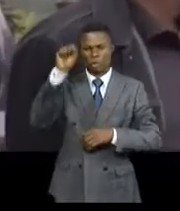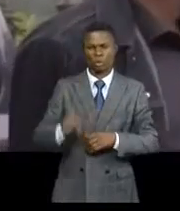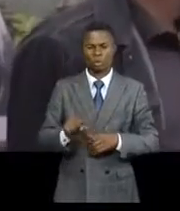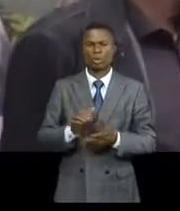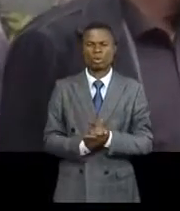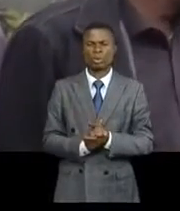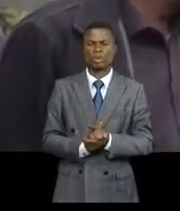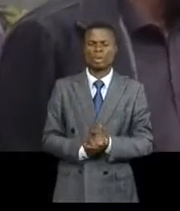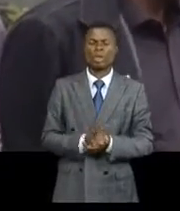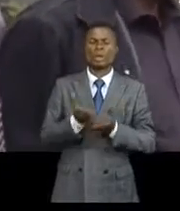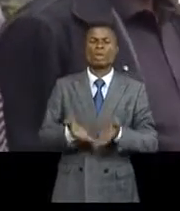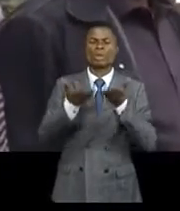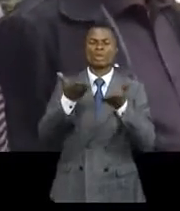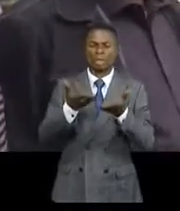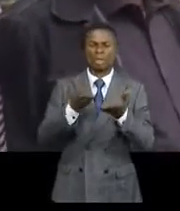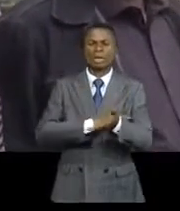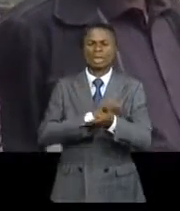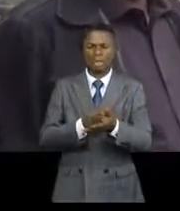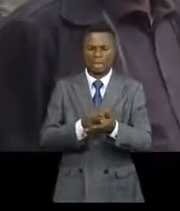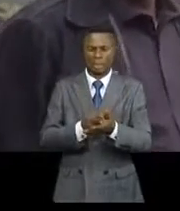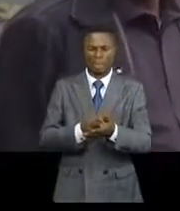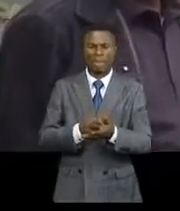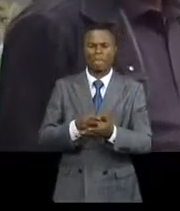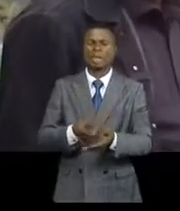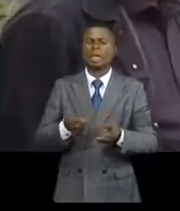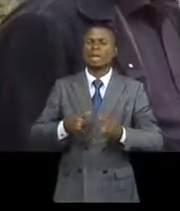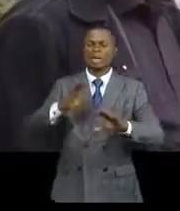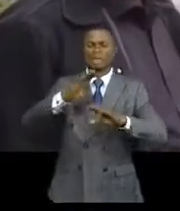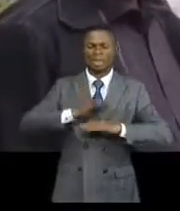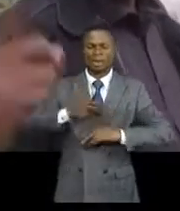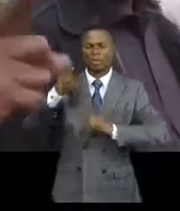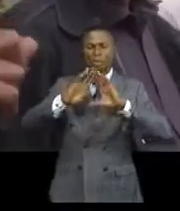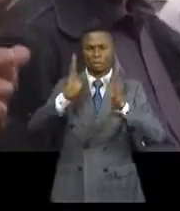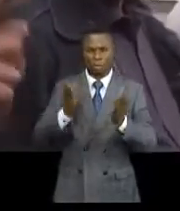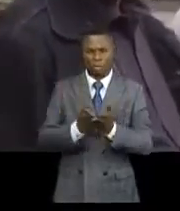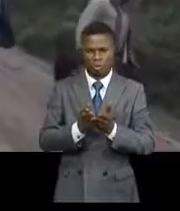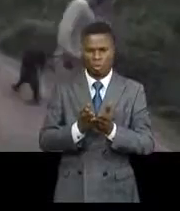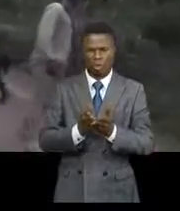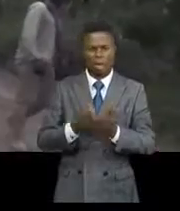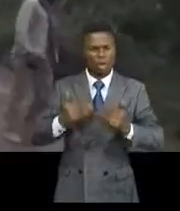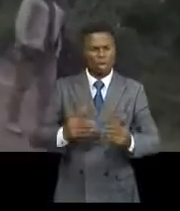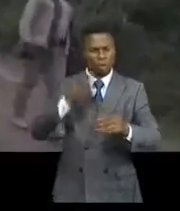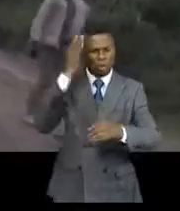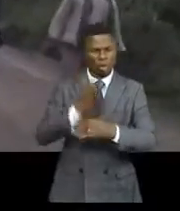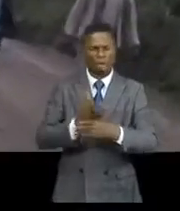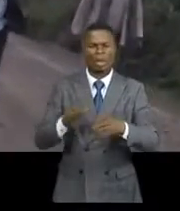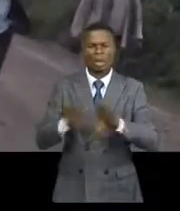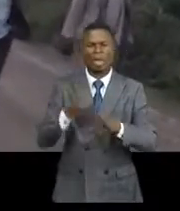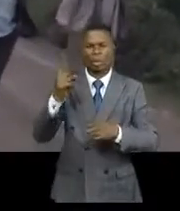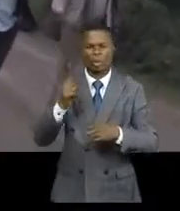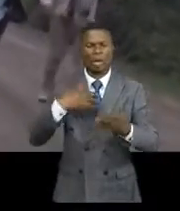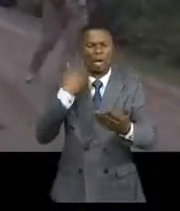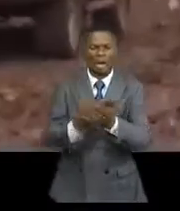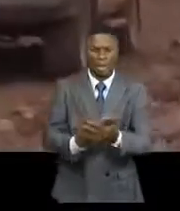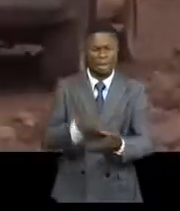Théo Ngwabidjekassi, lui qui vient de sortir la population de Mwenga d'une nuit sans fin à parcourir cette route, parfois